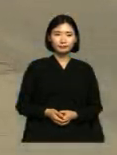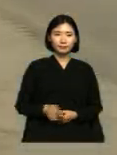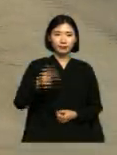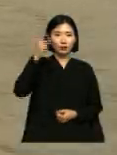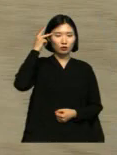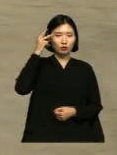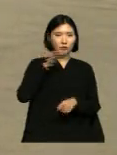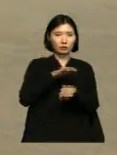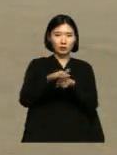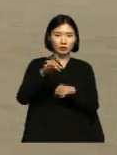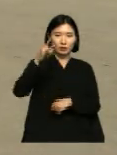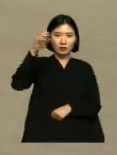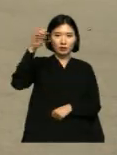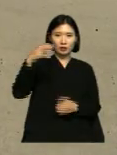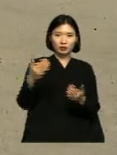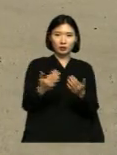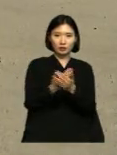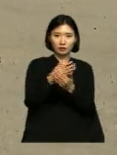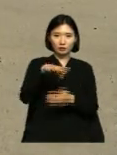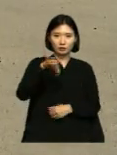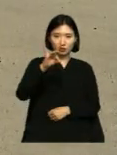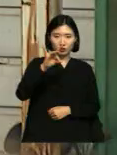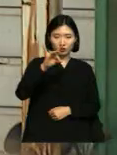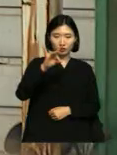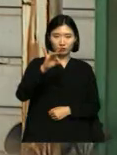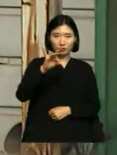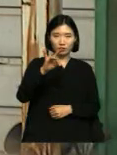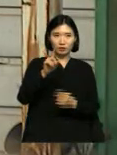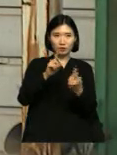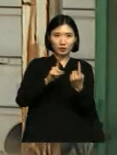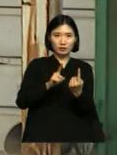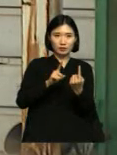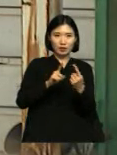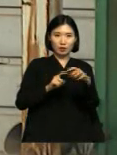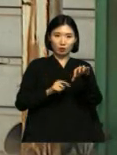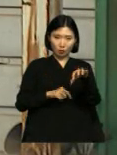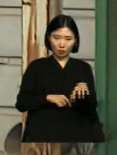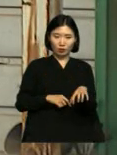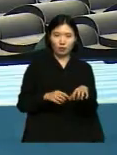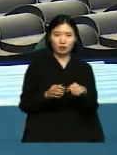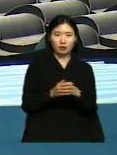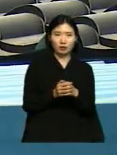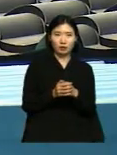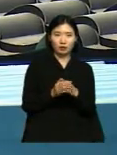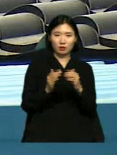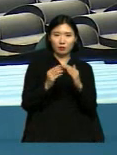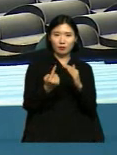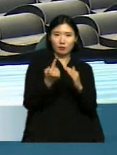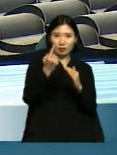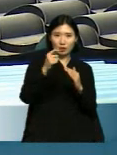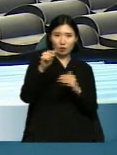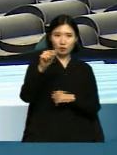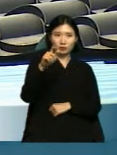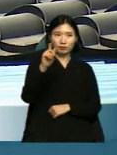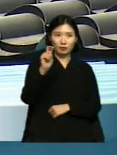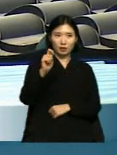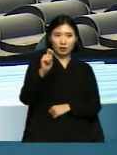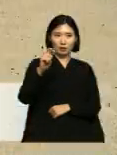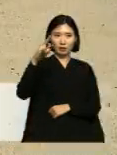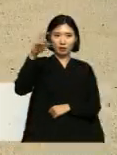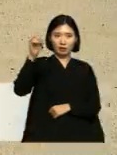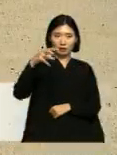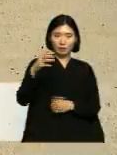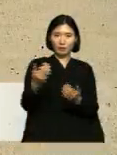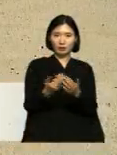여주 0 체험관 사업의 첫 대상지로 선정된 당산 1 2 좋은 조장 봅니다 건물 지붕에 오십 킬 와 특급 태양광 발전설비